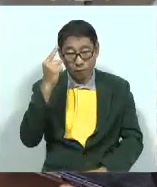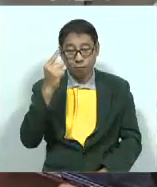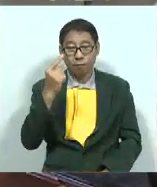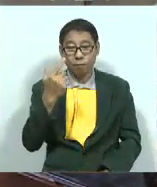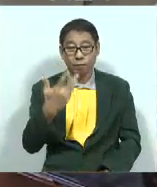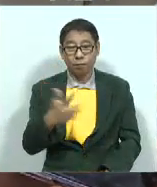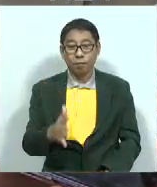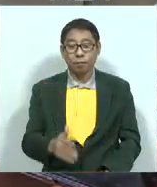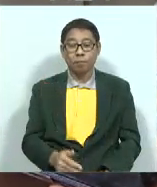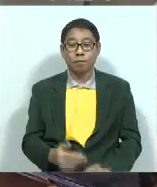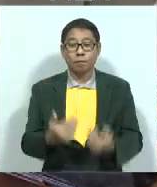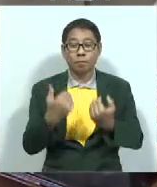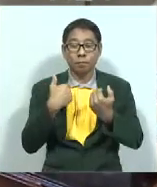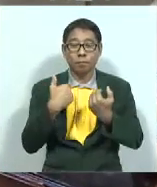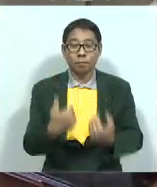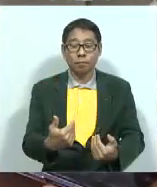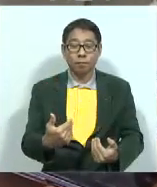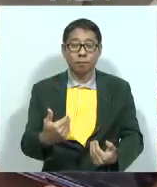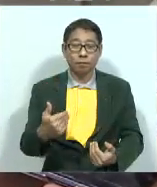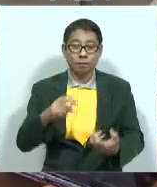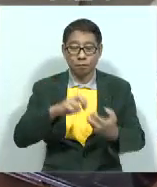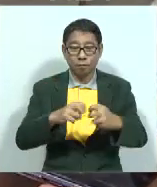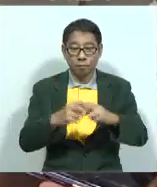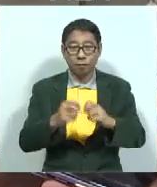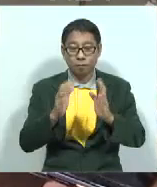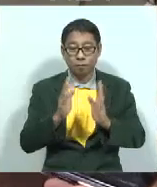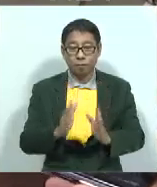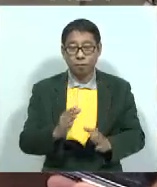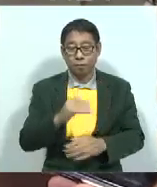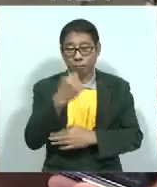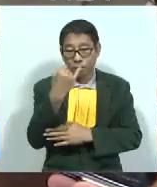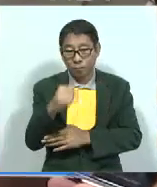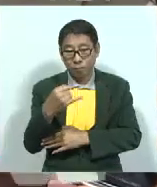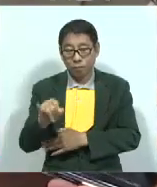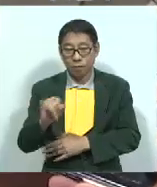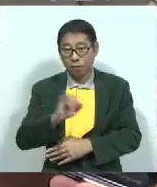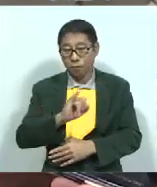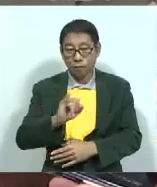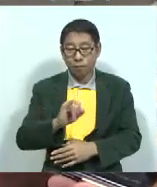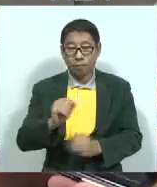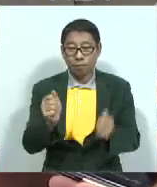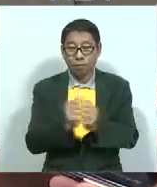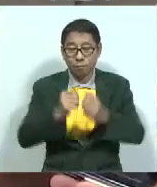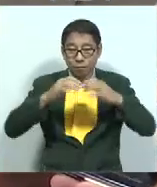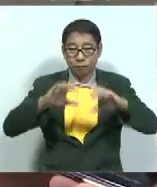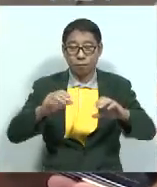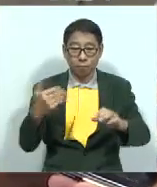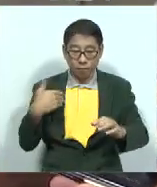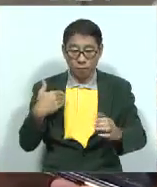นะก็นึงยังมีผู้ที่ไม่หวังดีต่อรัฐบาลอีกเยอะ